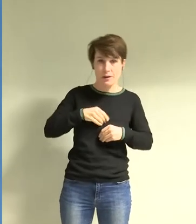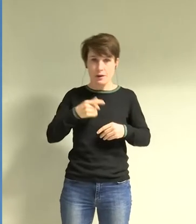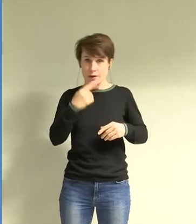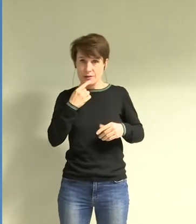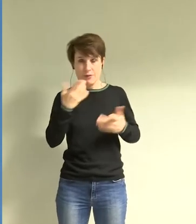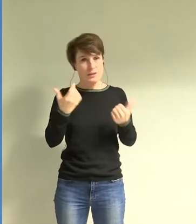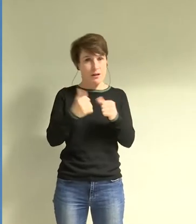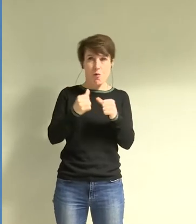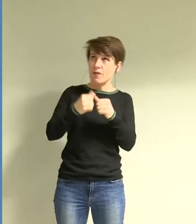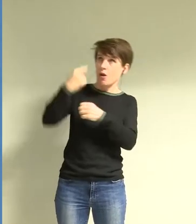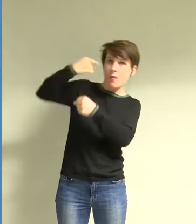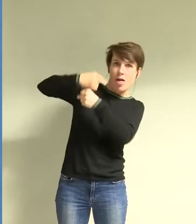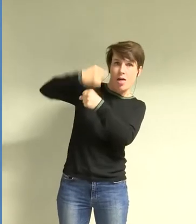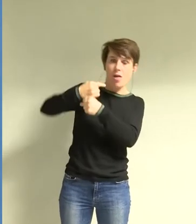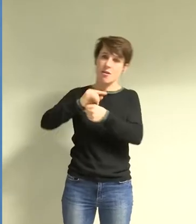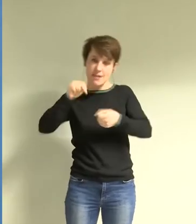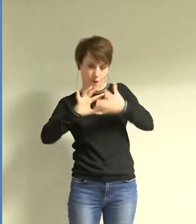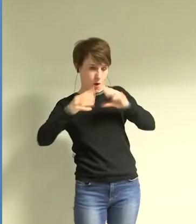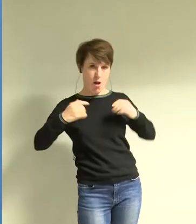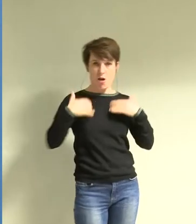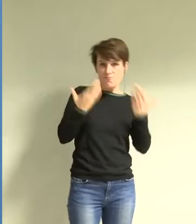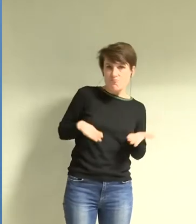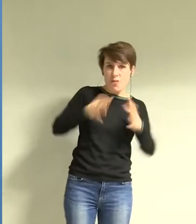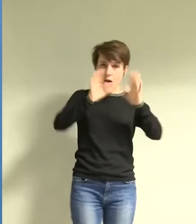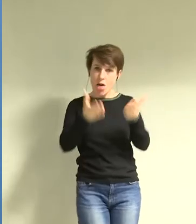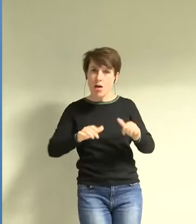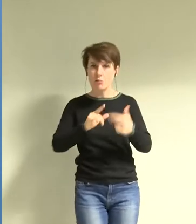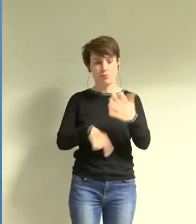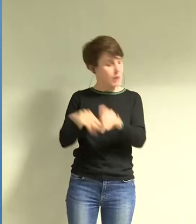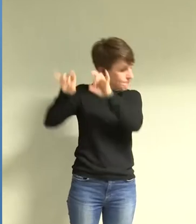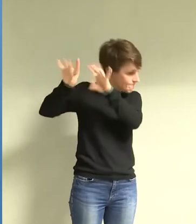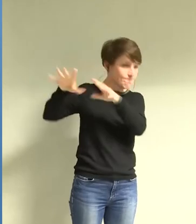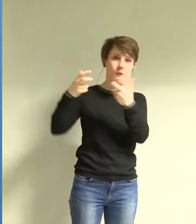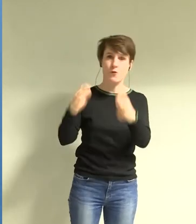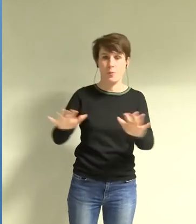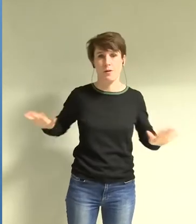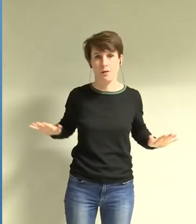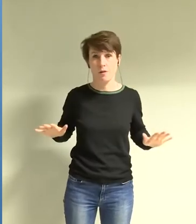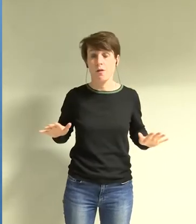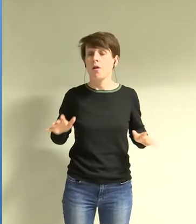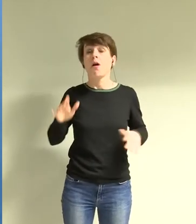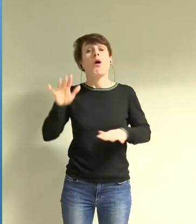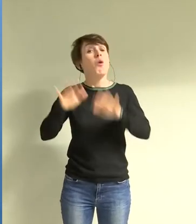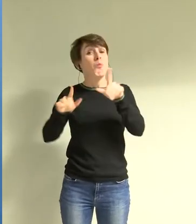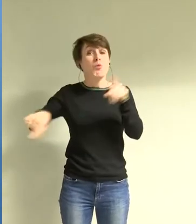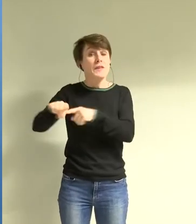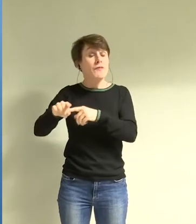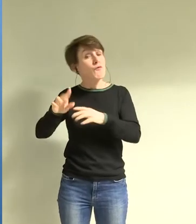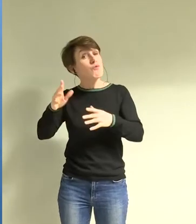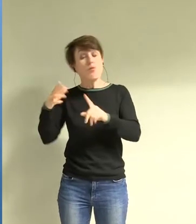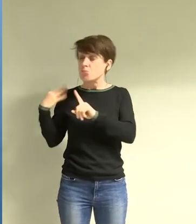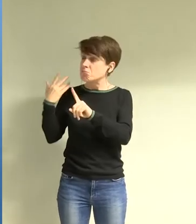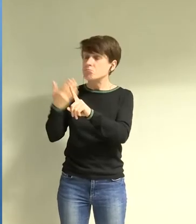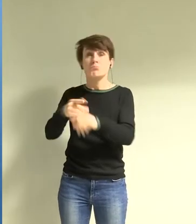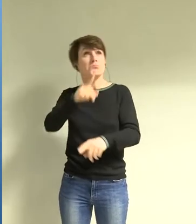plastique pour toutes ces raisons pour l'une d'entre elles ou encore d'autres même si vous êtes habituellement silencieux ou très bavard sur le sujet